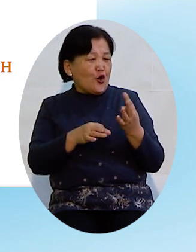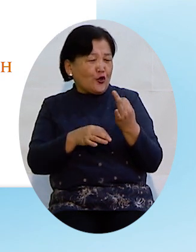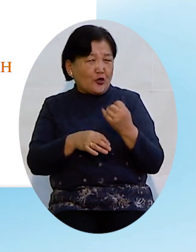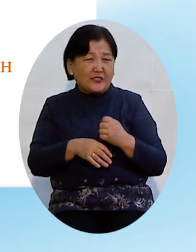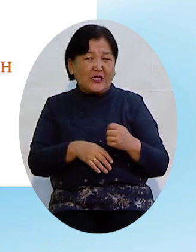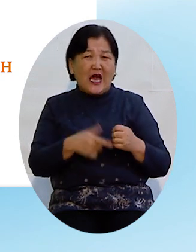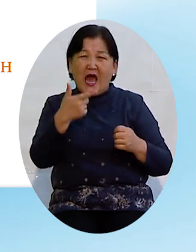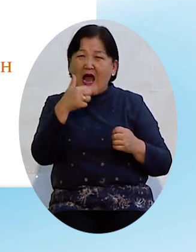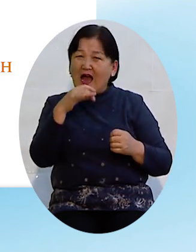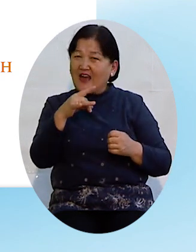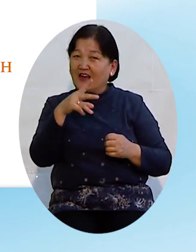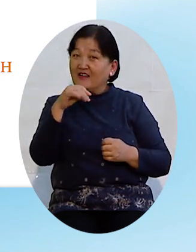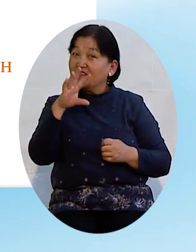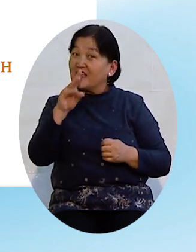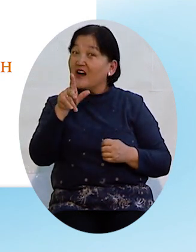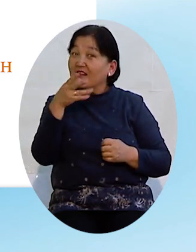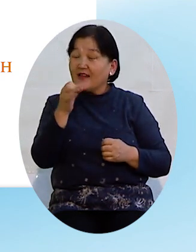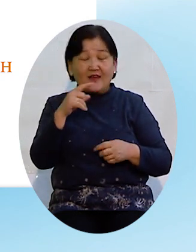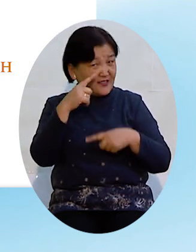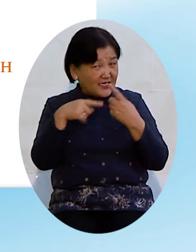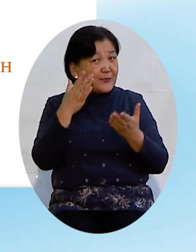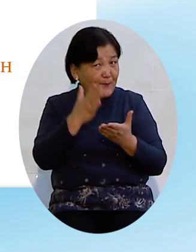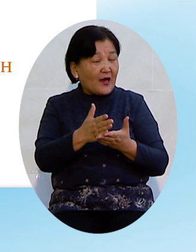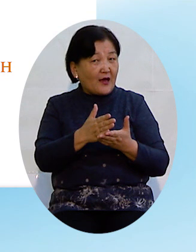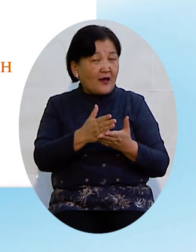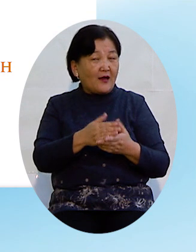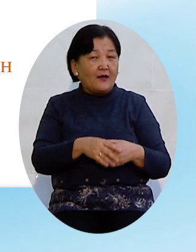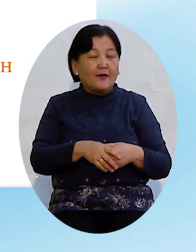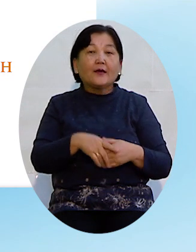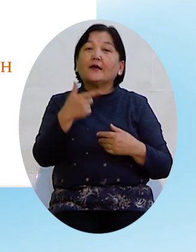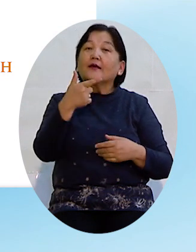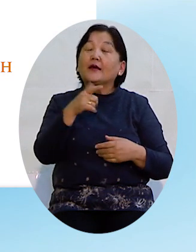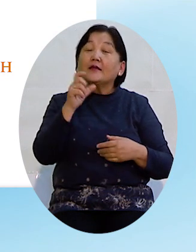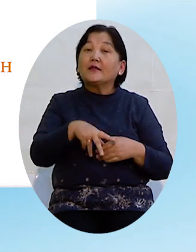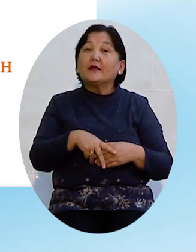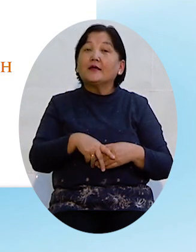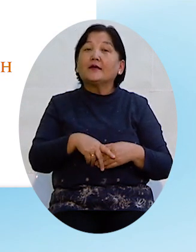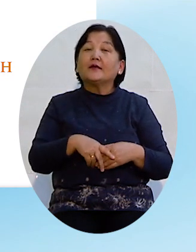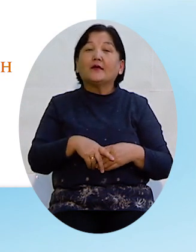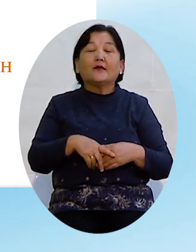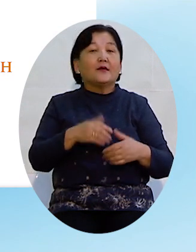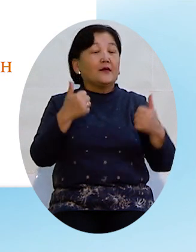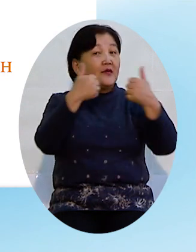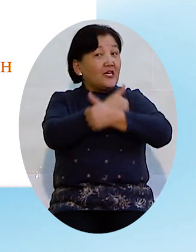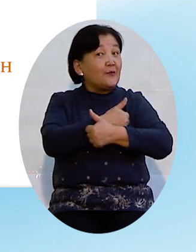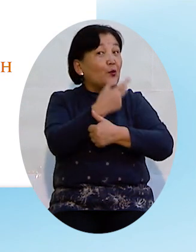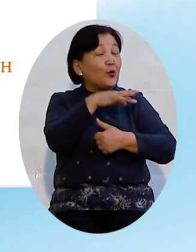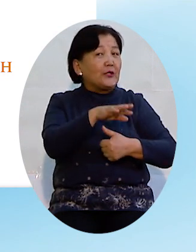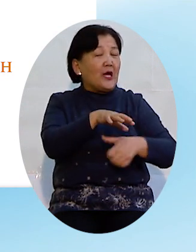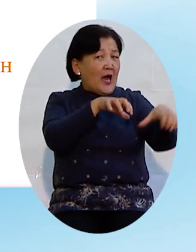чангатай гэж ярьсан шүү дээ тий. Тэгвэл энхийн загт ийм харамж